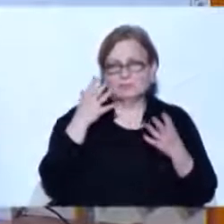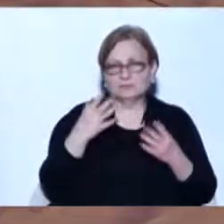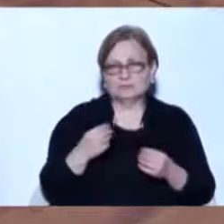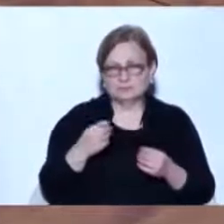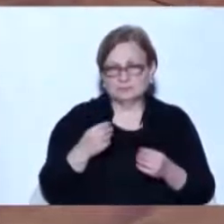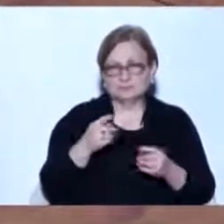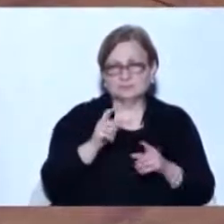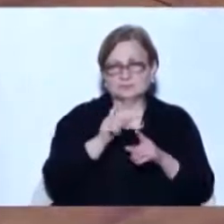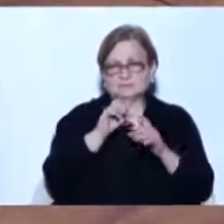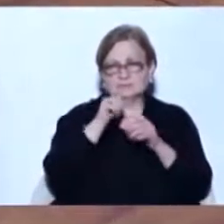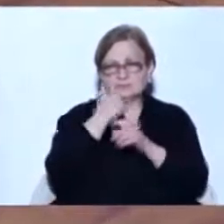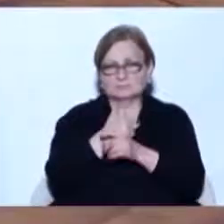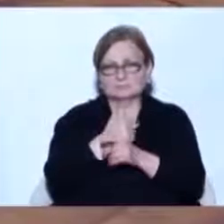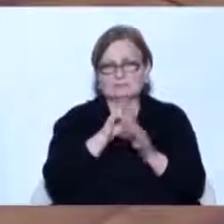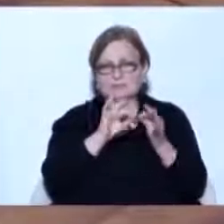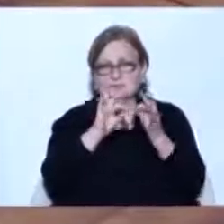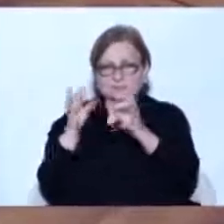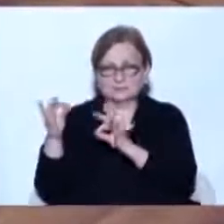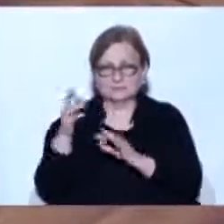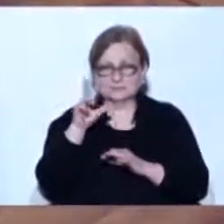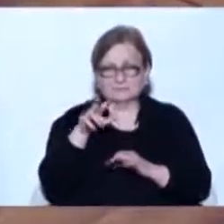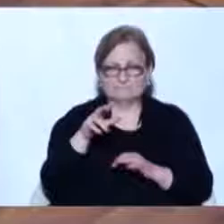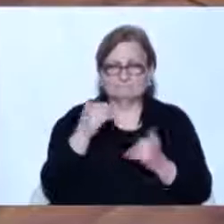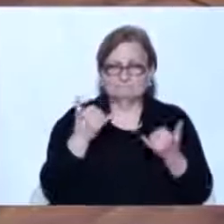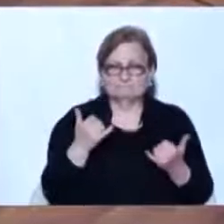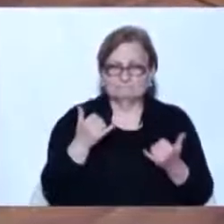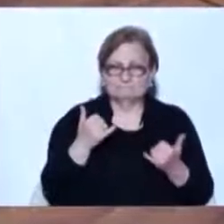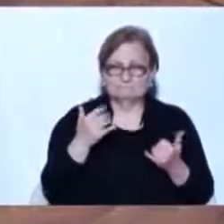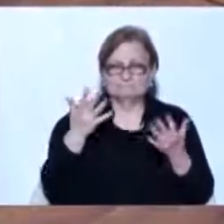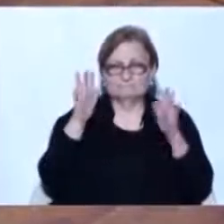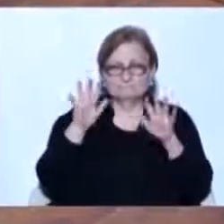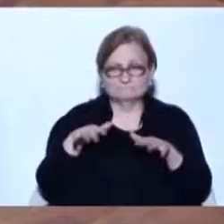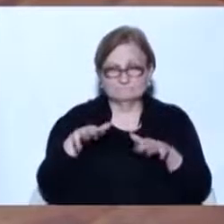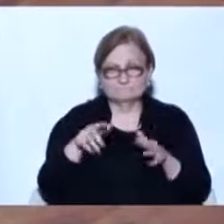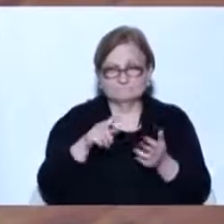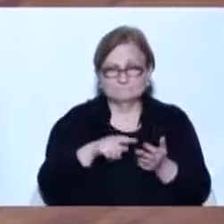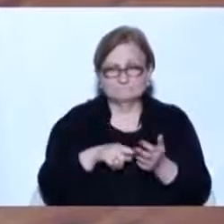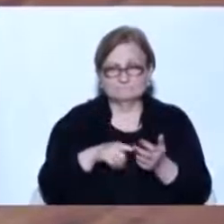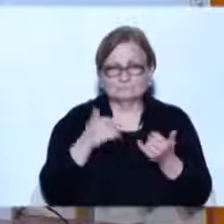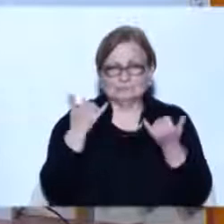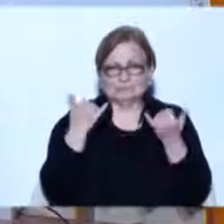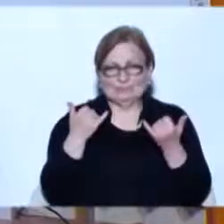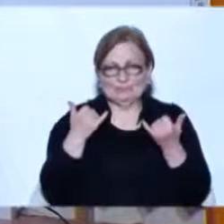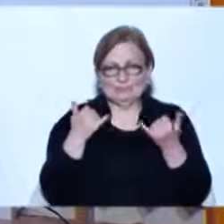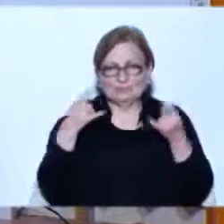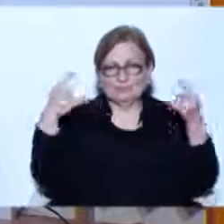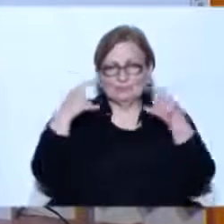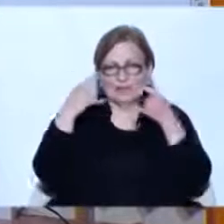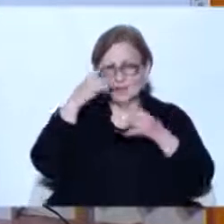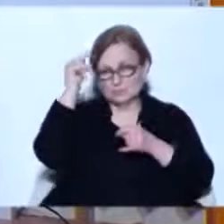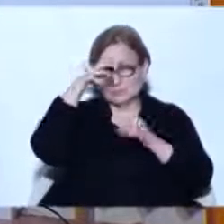კი ამგვარი იქნება. დღეს წვიმს. ახლა ტელესკოლაში